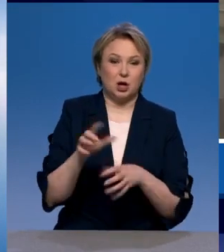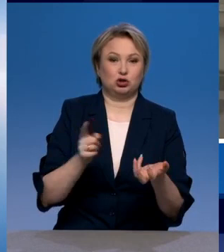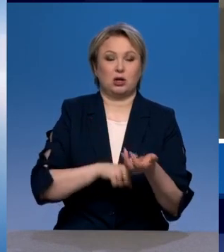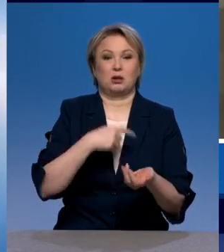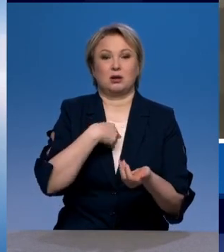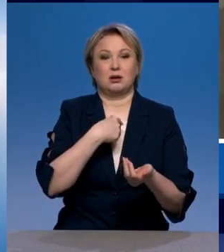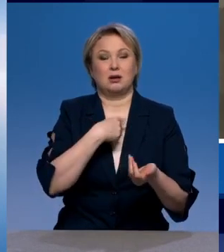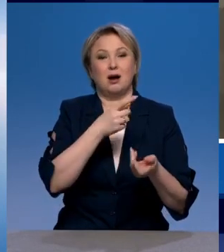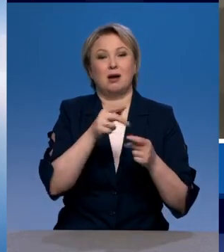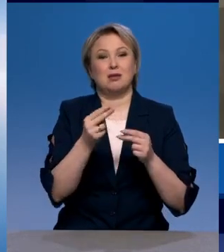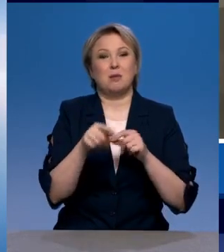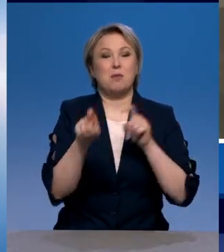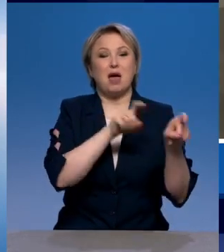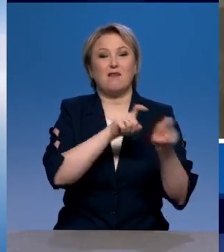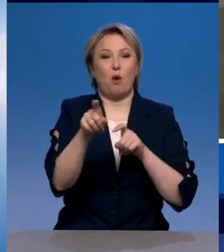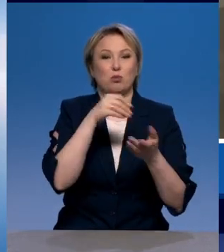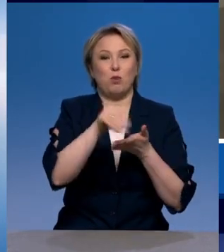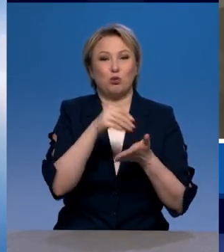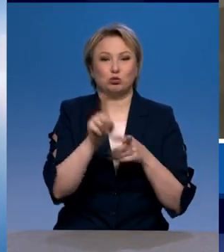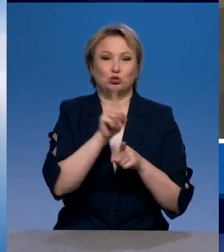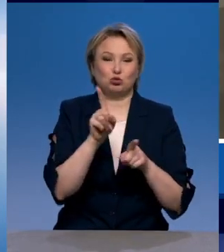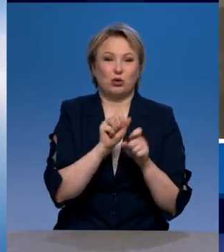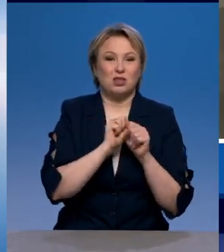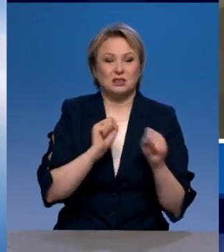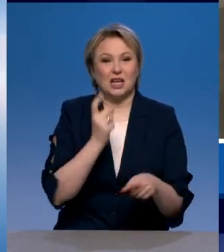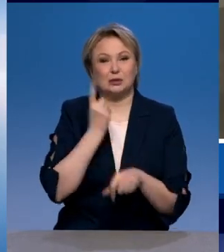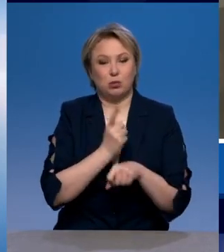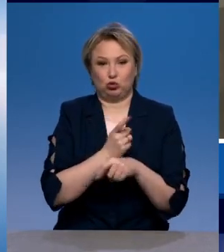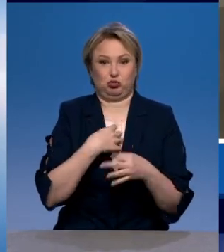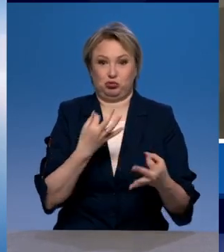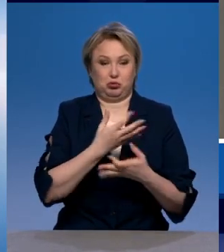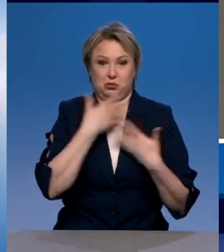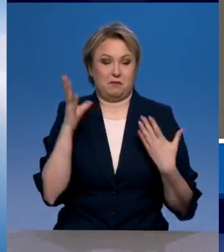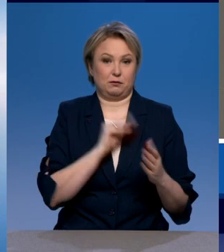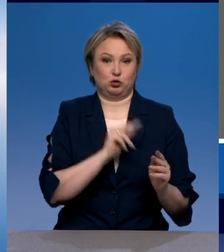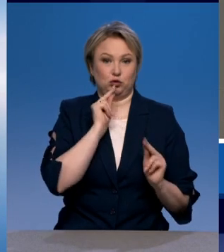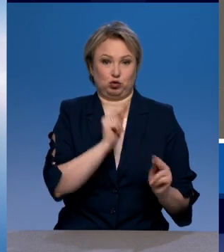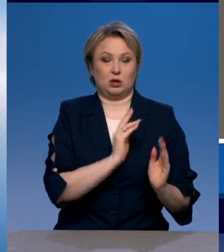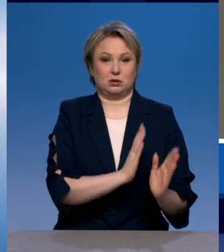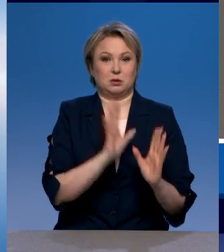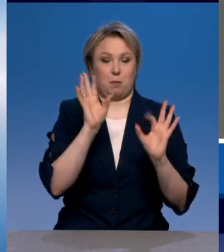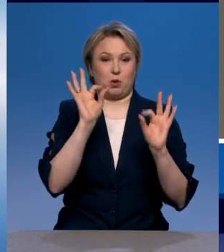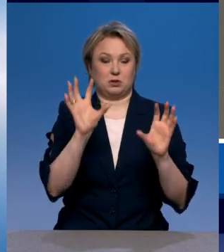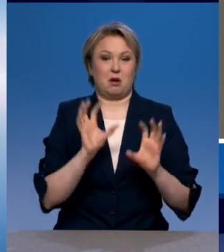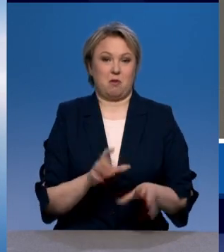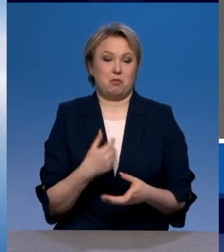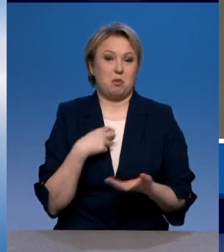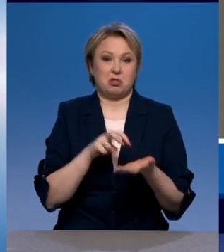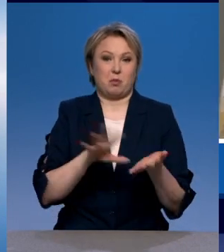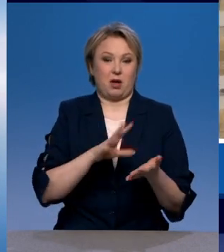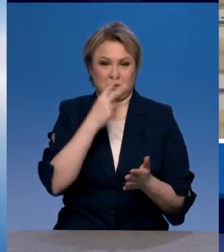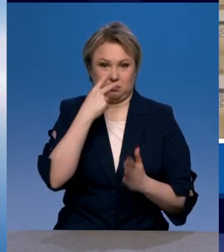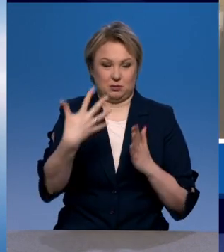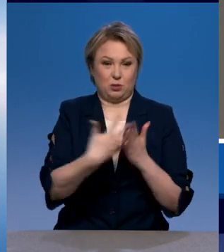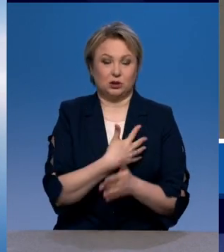ген, мне кажется, такая закрытость присутствует. Нам публичность противопоказана почему-то, хотя на самом деле мы понимаем, что эта